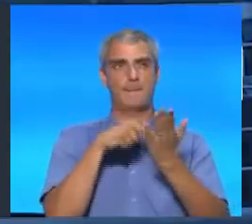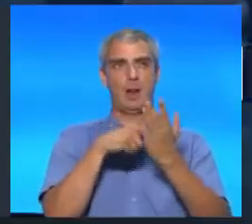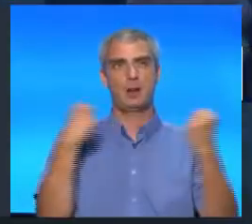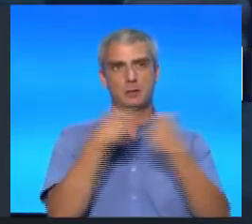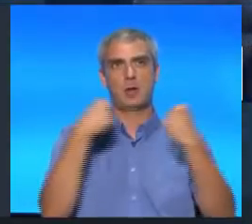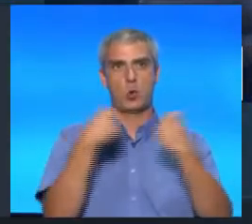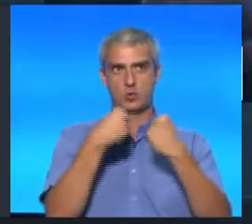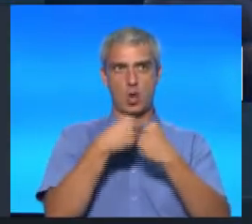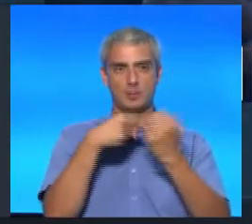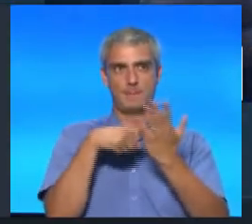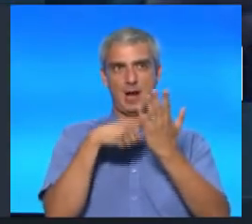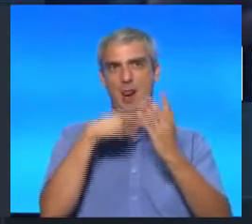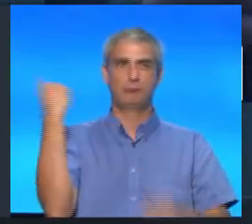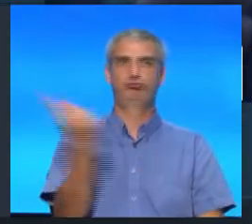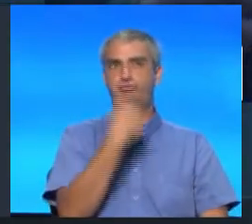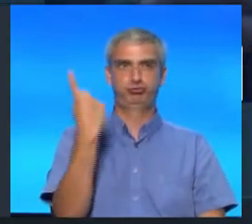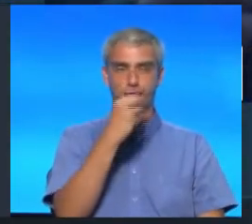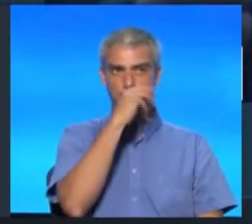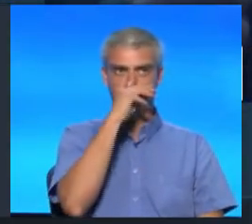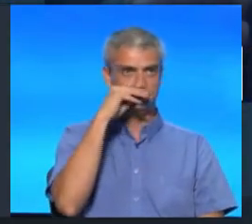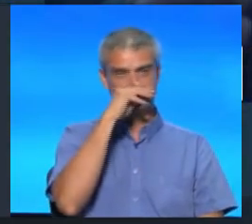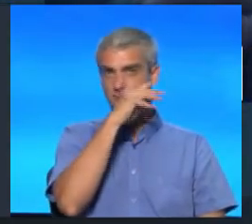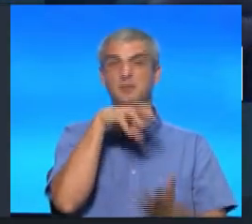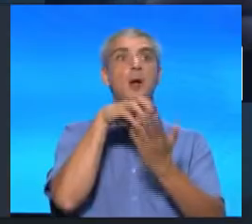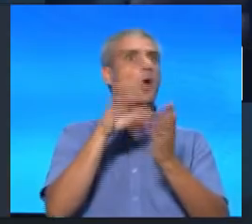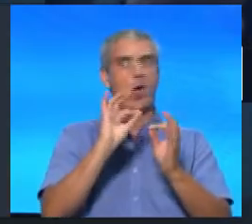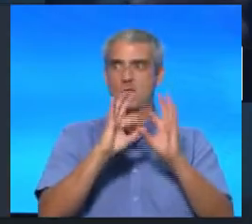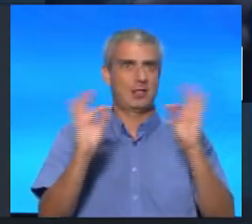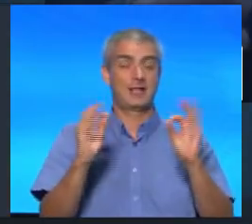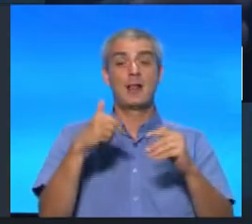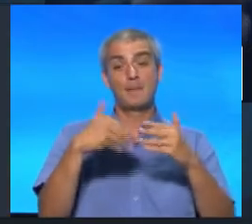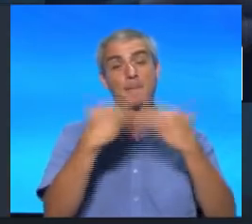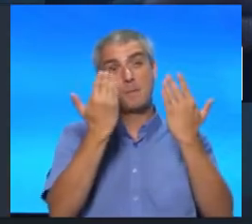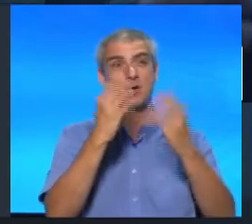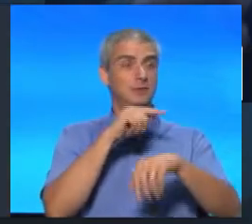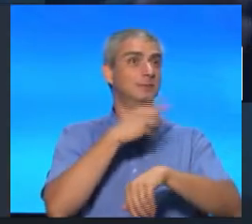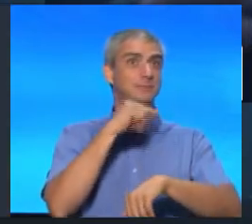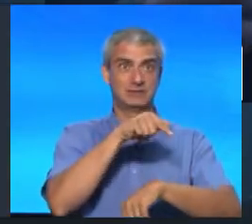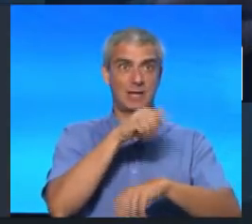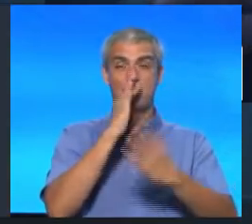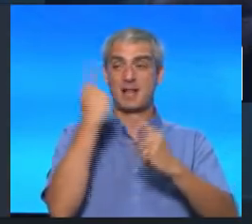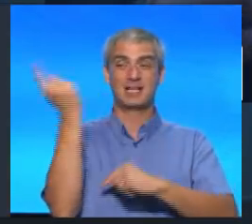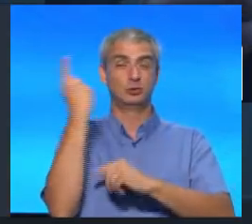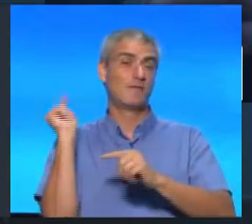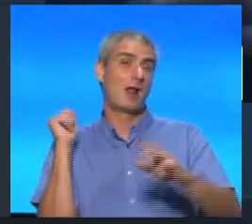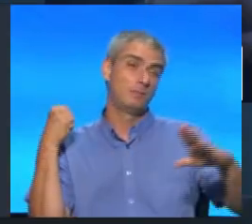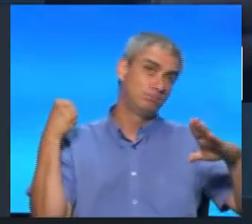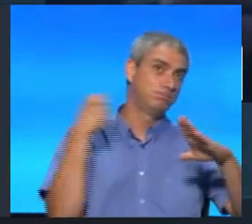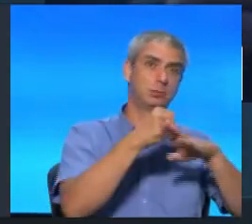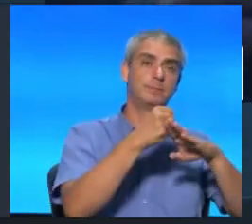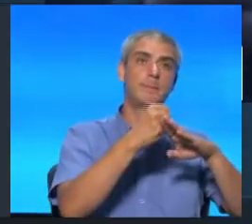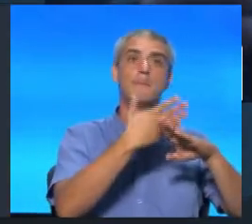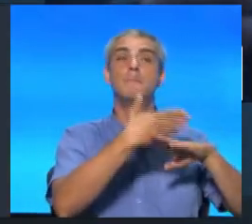מתאונות שהרו בגלל הסופה הזאת. והחלק המרכזי עוד לפנינו, לפנות בוקר לפי שעונכם, כאשר הסופה הזאת תתחיל להקות בחוף